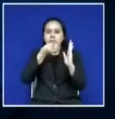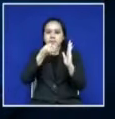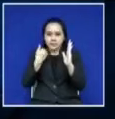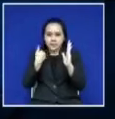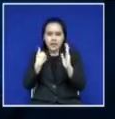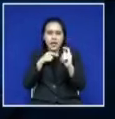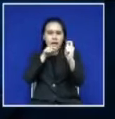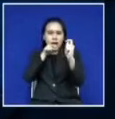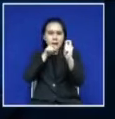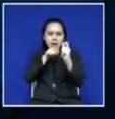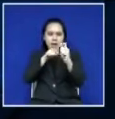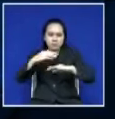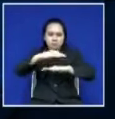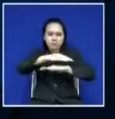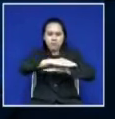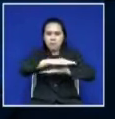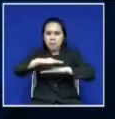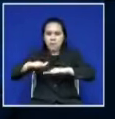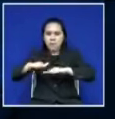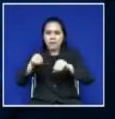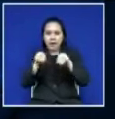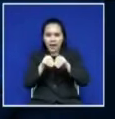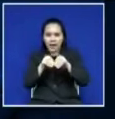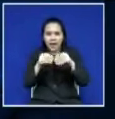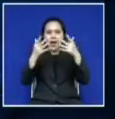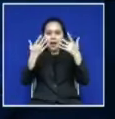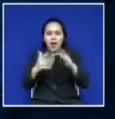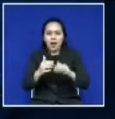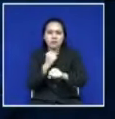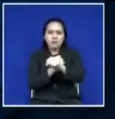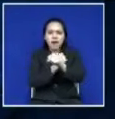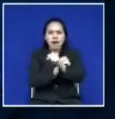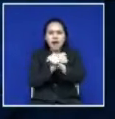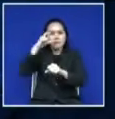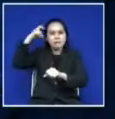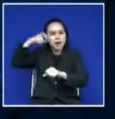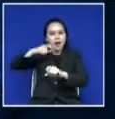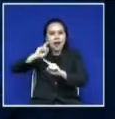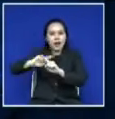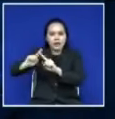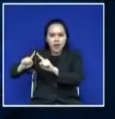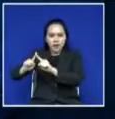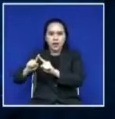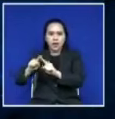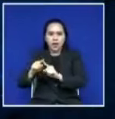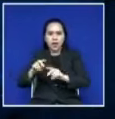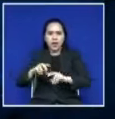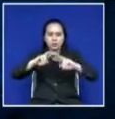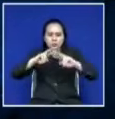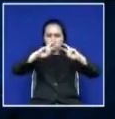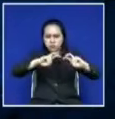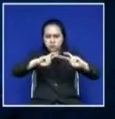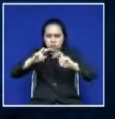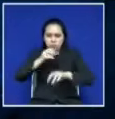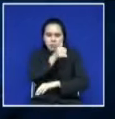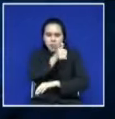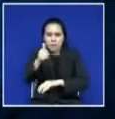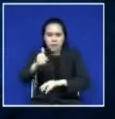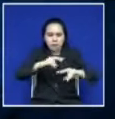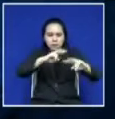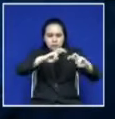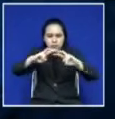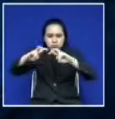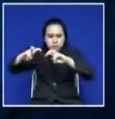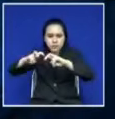อที่ใกล้เคียงนะครับแล้วก็มีแรงงานเนี่ยพยายามค้นหาโรคแล้วก็ควบคุมเอาไว้นะครับตั้งใจว่าจะพยายามควบคุม